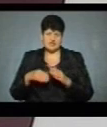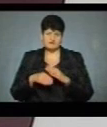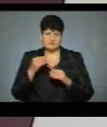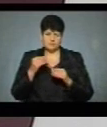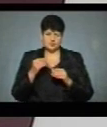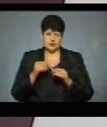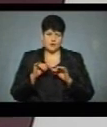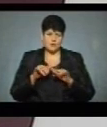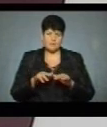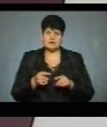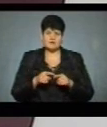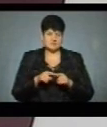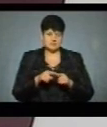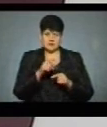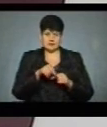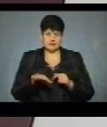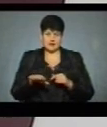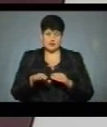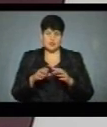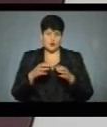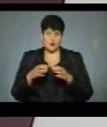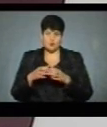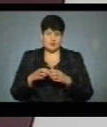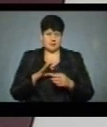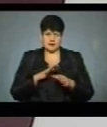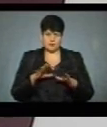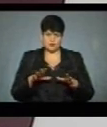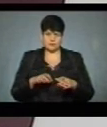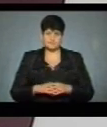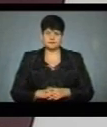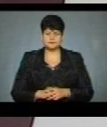цих територіальних громадах не було. При моніторингу звертав увагу на таке.